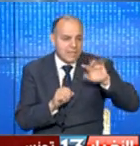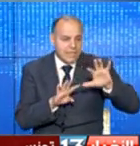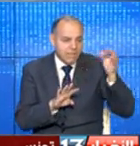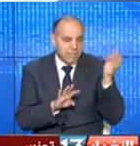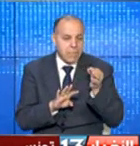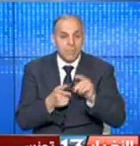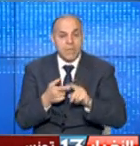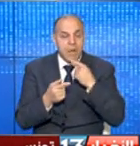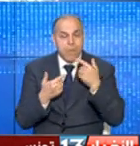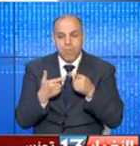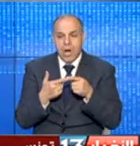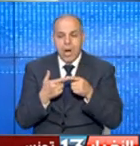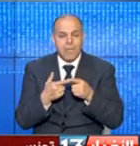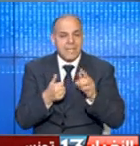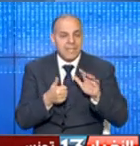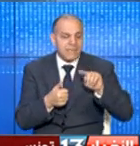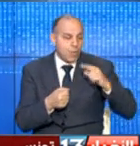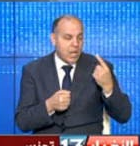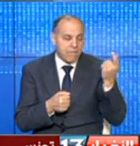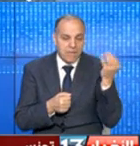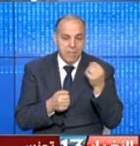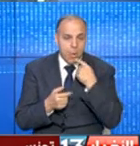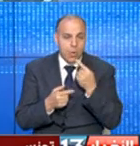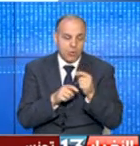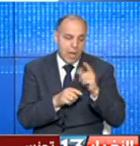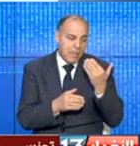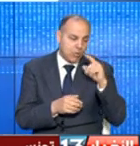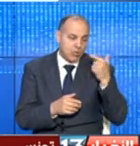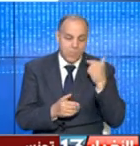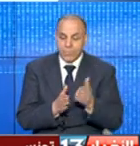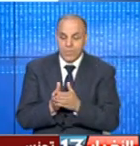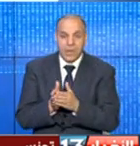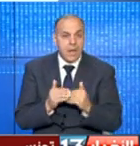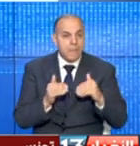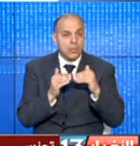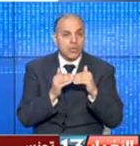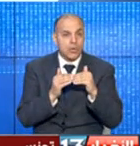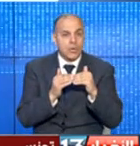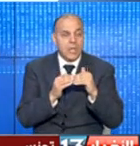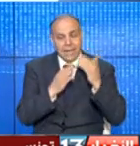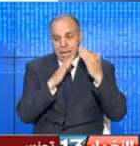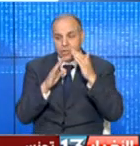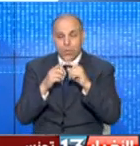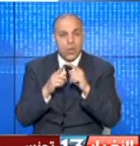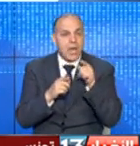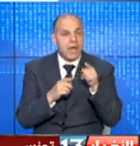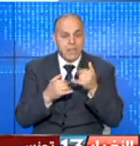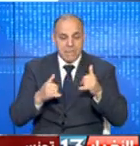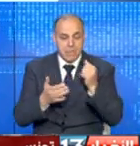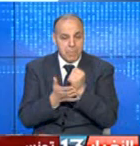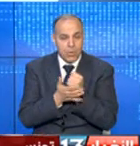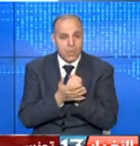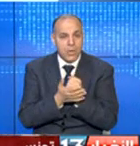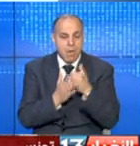بالمائه مقابل سته فاصله واحد بالمائه قبل شهر وفي مستوى القطاع الخارجي لاحد المجلس كذلك